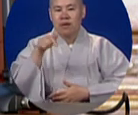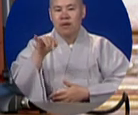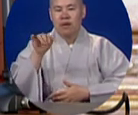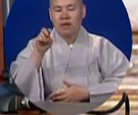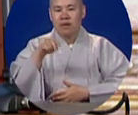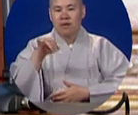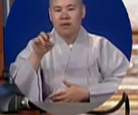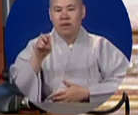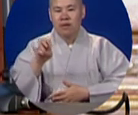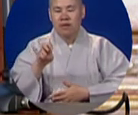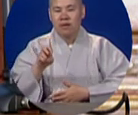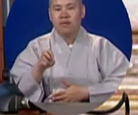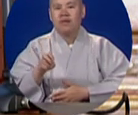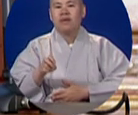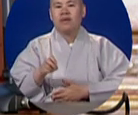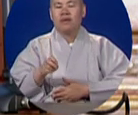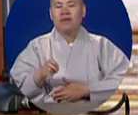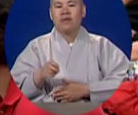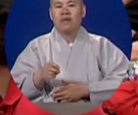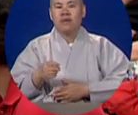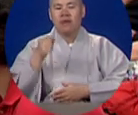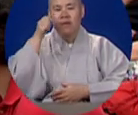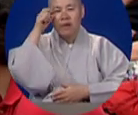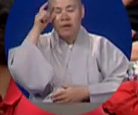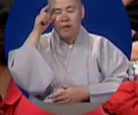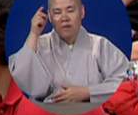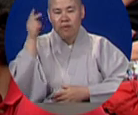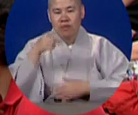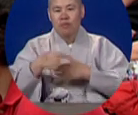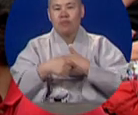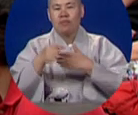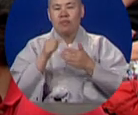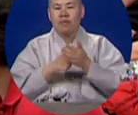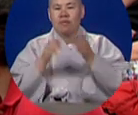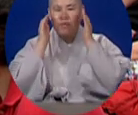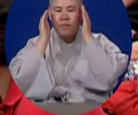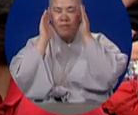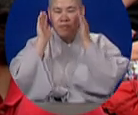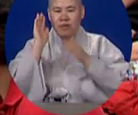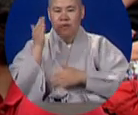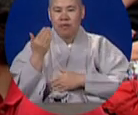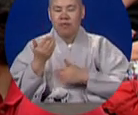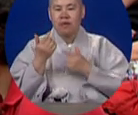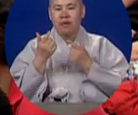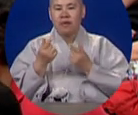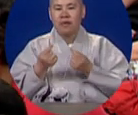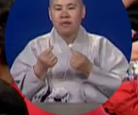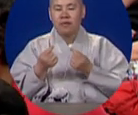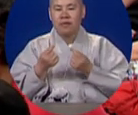그게 마음 공부예요 그게 그래서 이제 이런 부분을